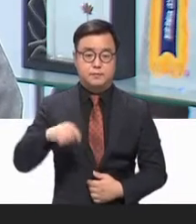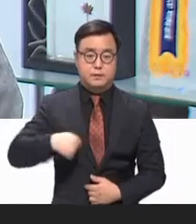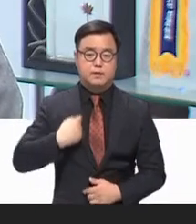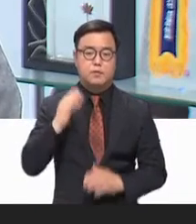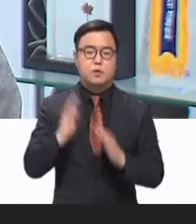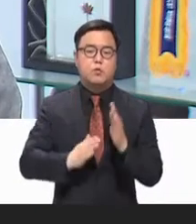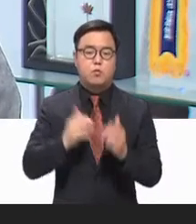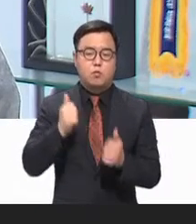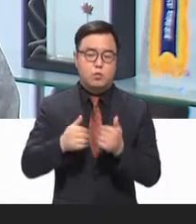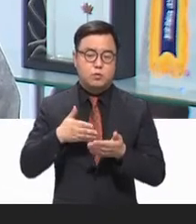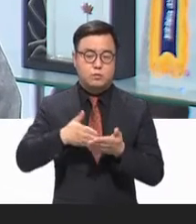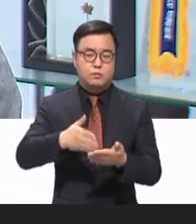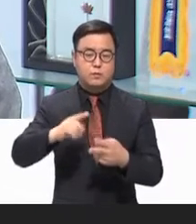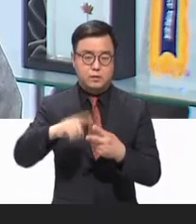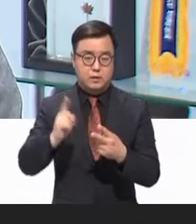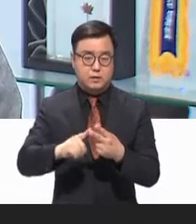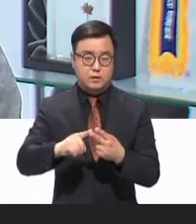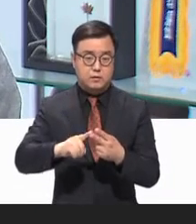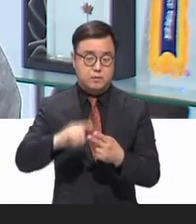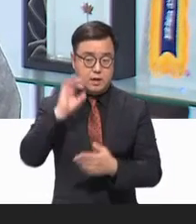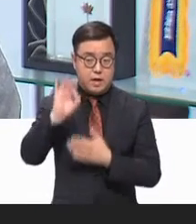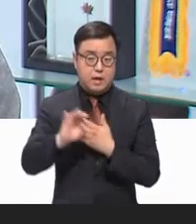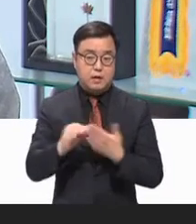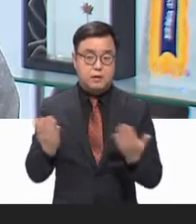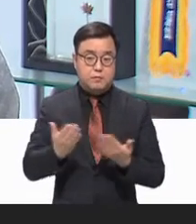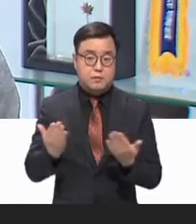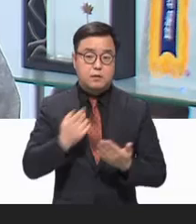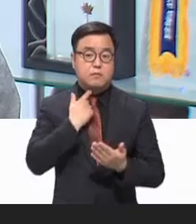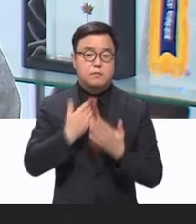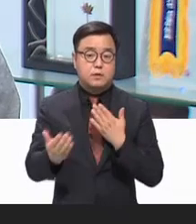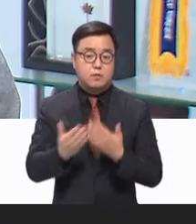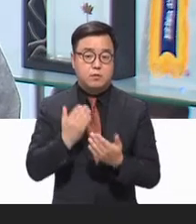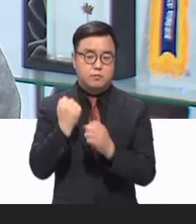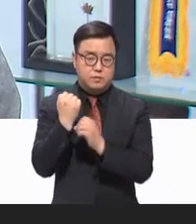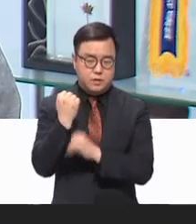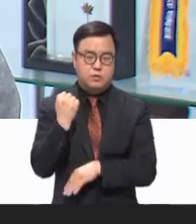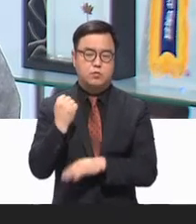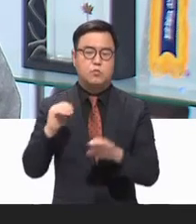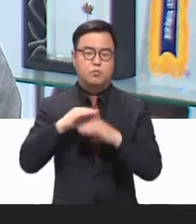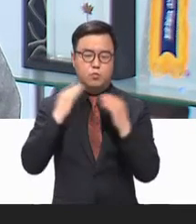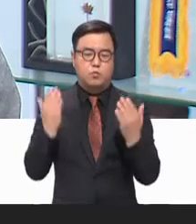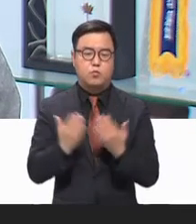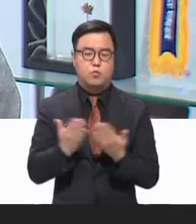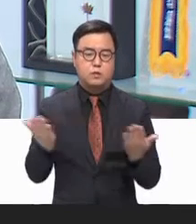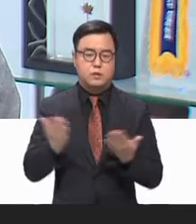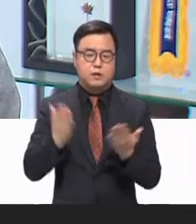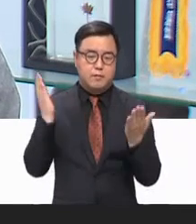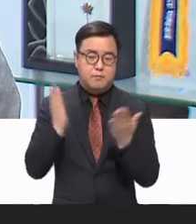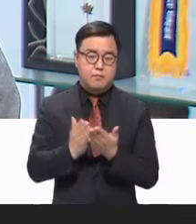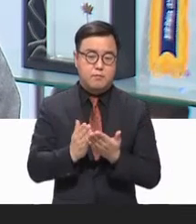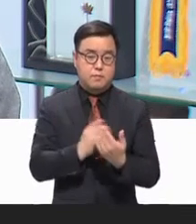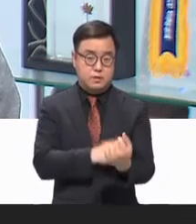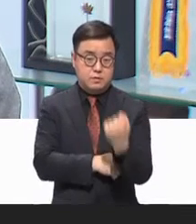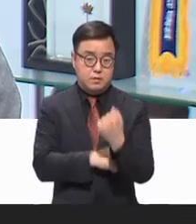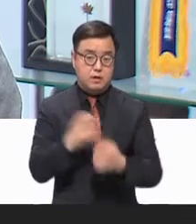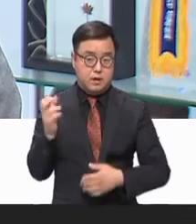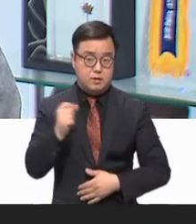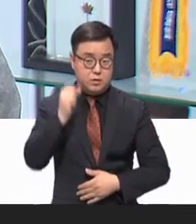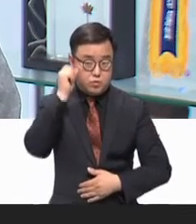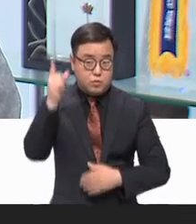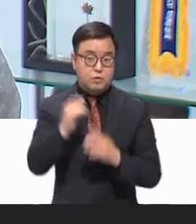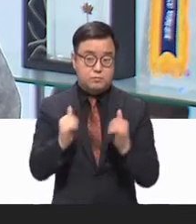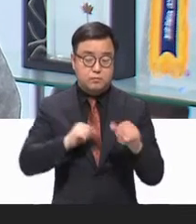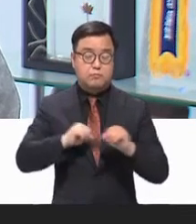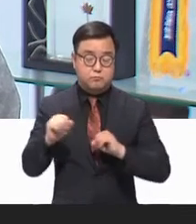했든 또 뭐 아르바이트를 했든 거기서 했던 경험을 토대로 직무 역량에 맞춰서 일을 할 수 있는 인재임을 어필하는 게